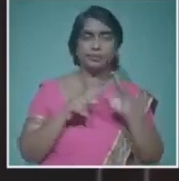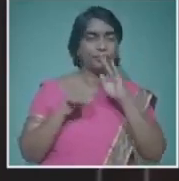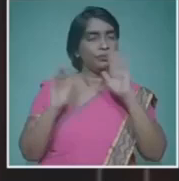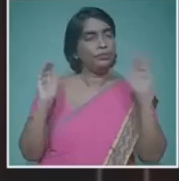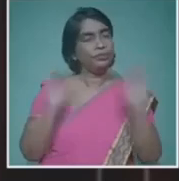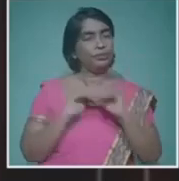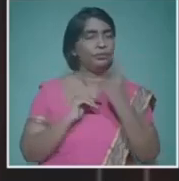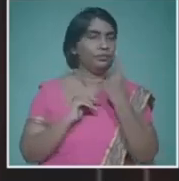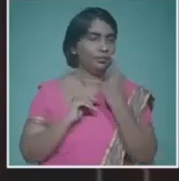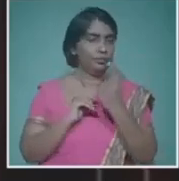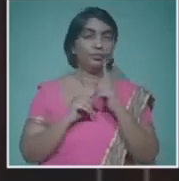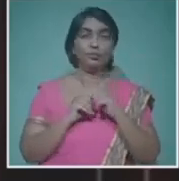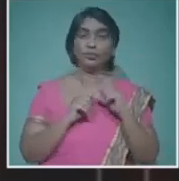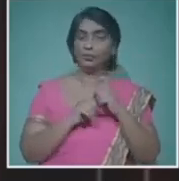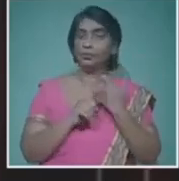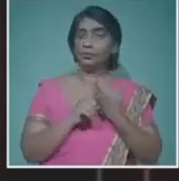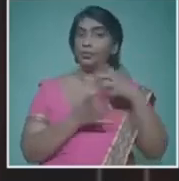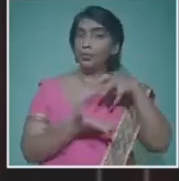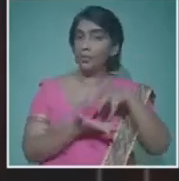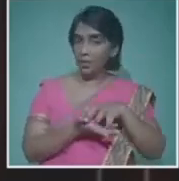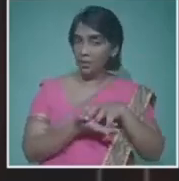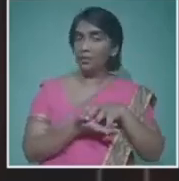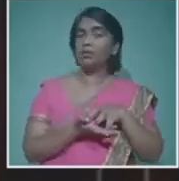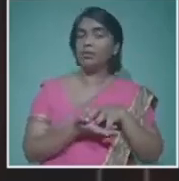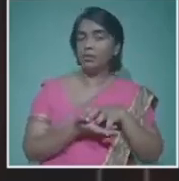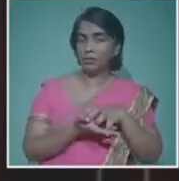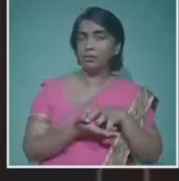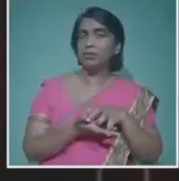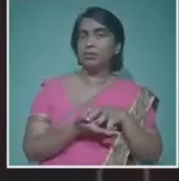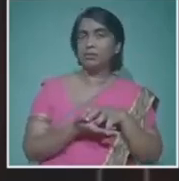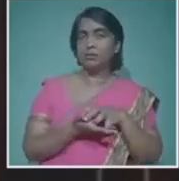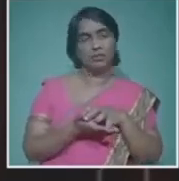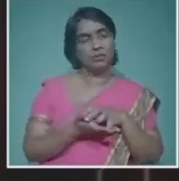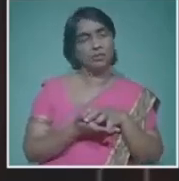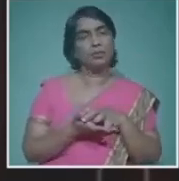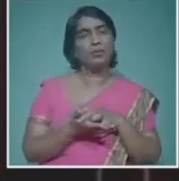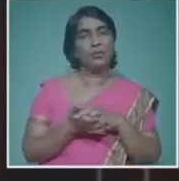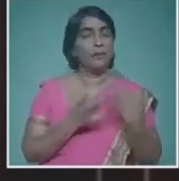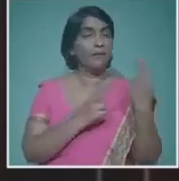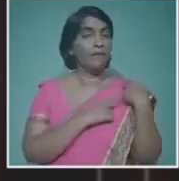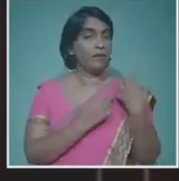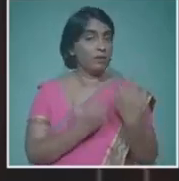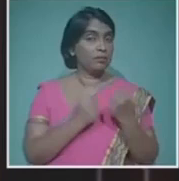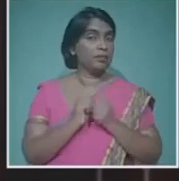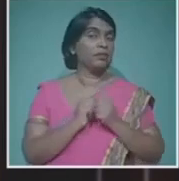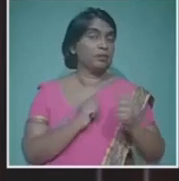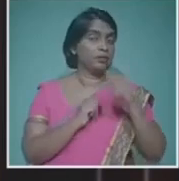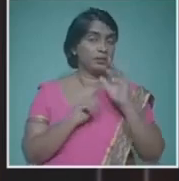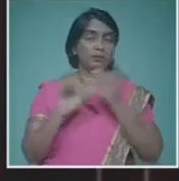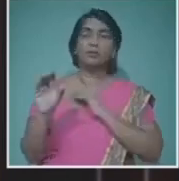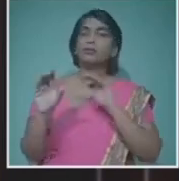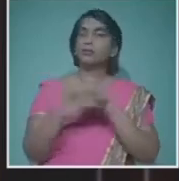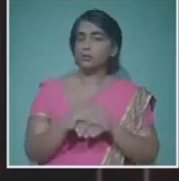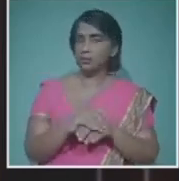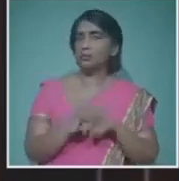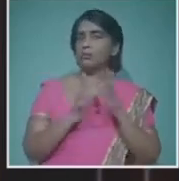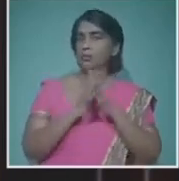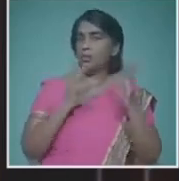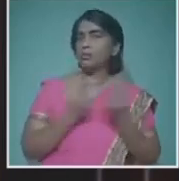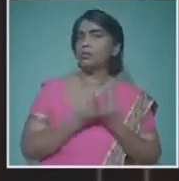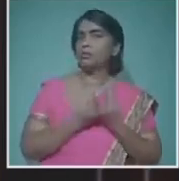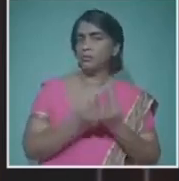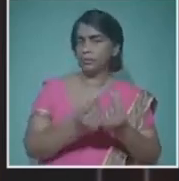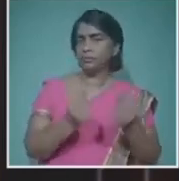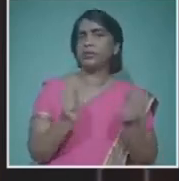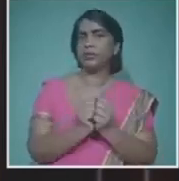එක අධ්‍යාපන කලාපයක් අඩප්ටින් එහෙම නැත්නම් මේ බාර අරගෙන කරන වැඩසටහනකට ගියොත් මීට වඩා වේගයෙන් මේ